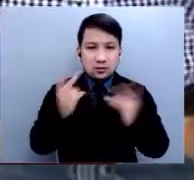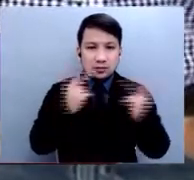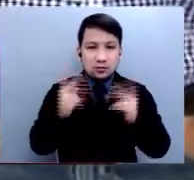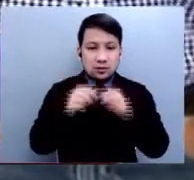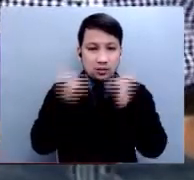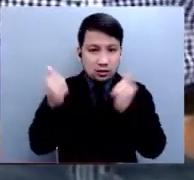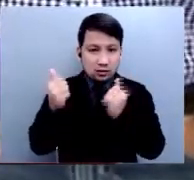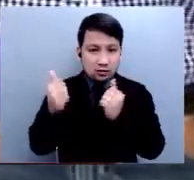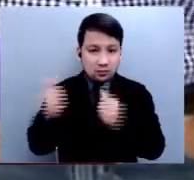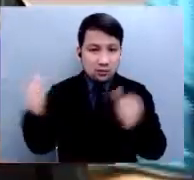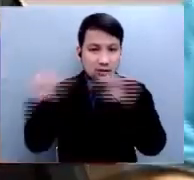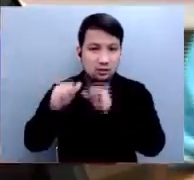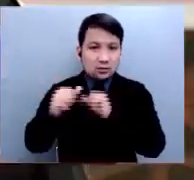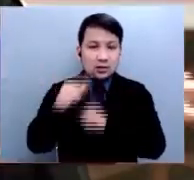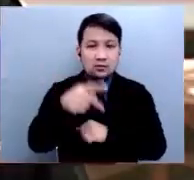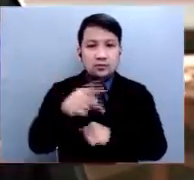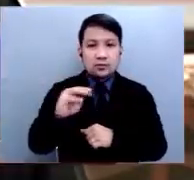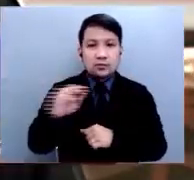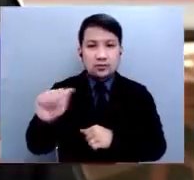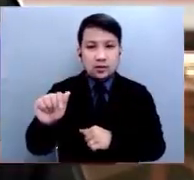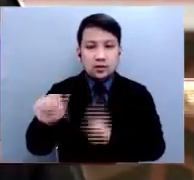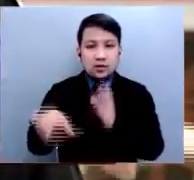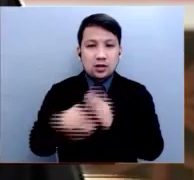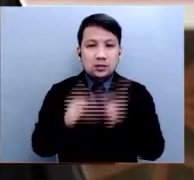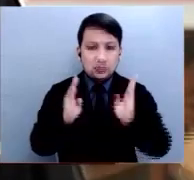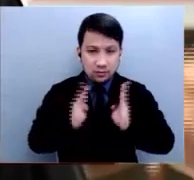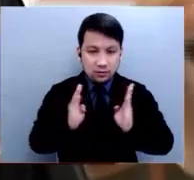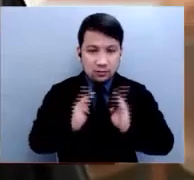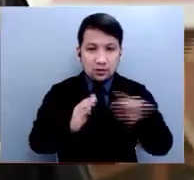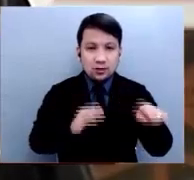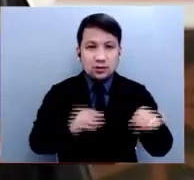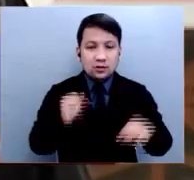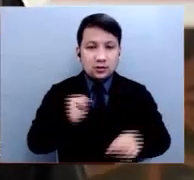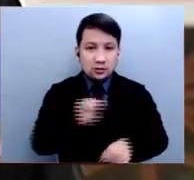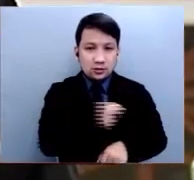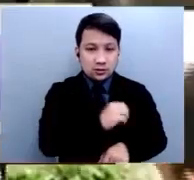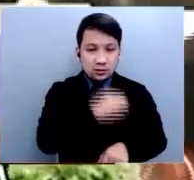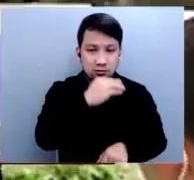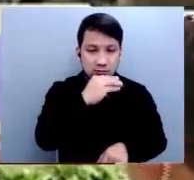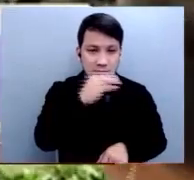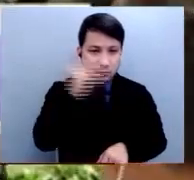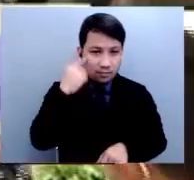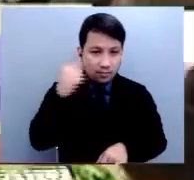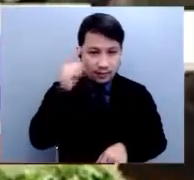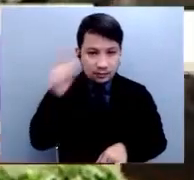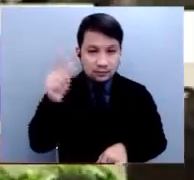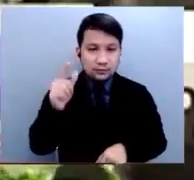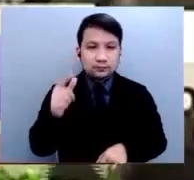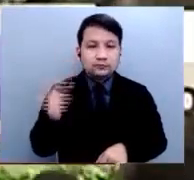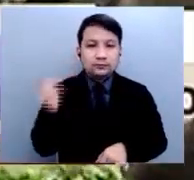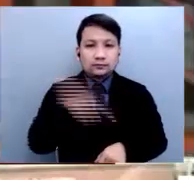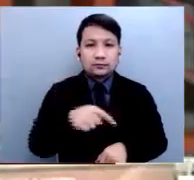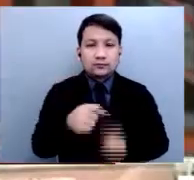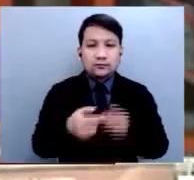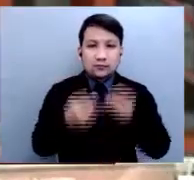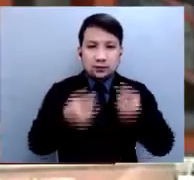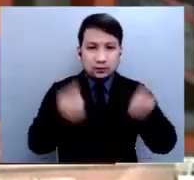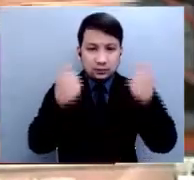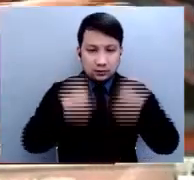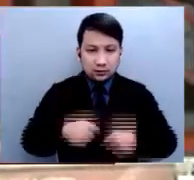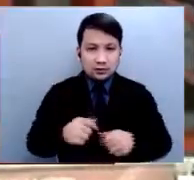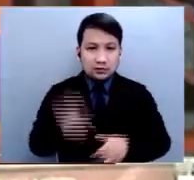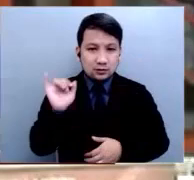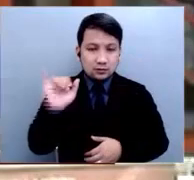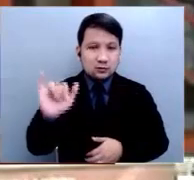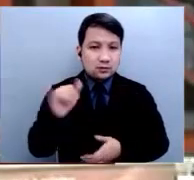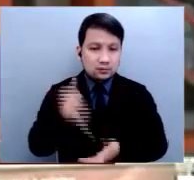homecoming ng Philippine Military Academy sa Baguio City si Senador Ping Lacson bukas. Dito siya gagawaran ng Lifetime Achievement Award